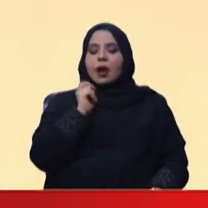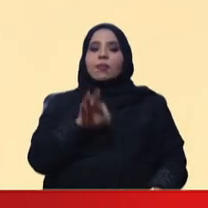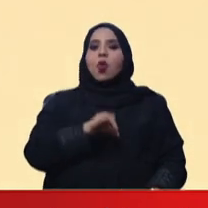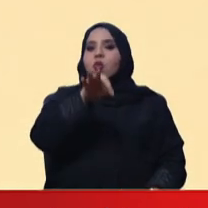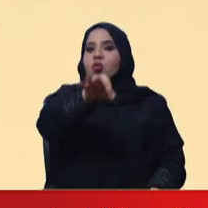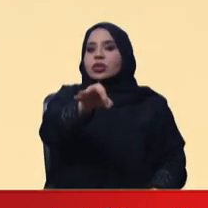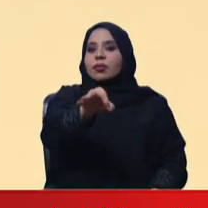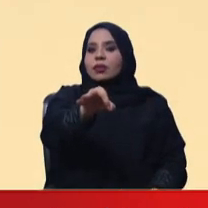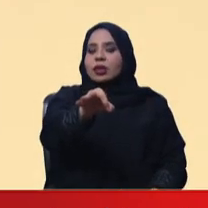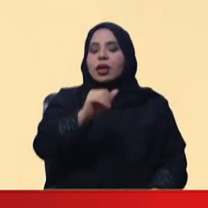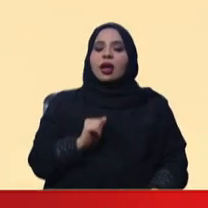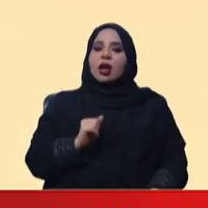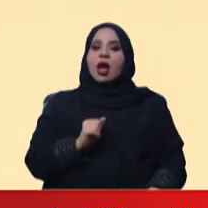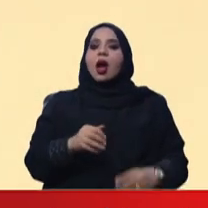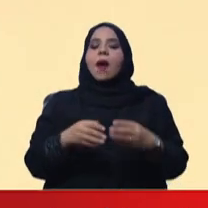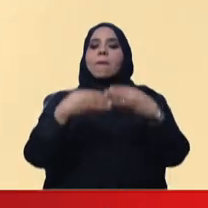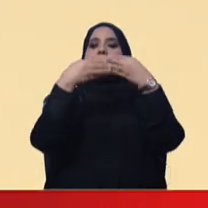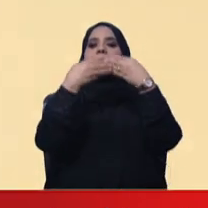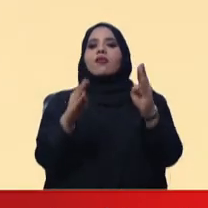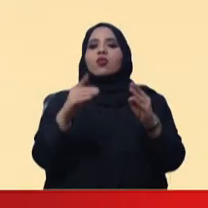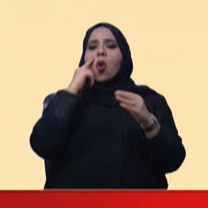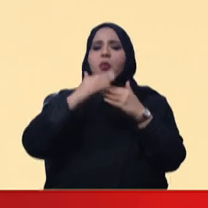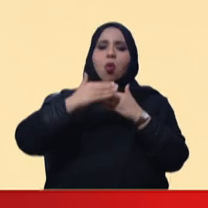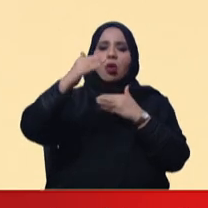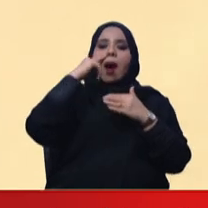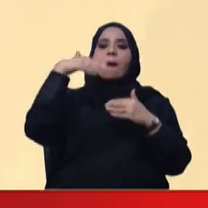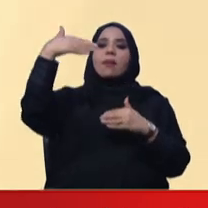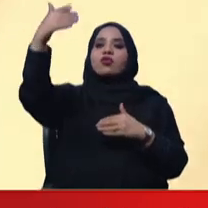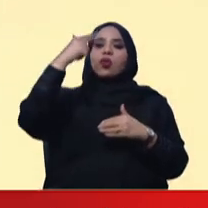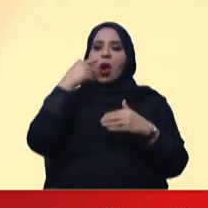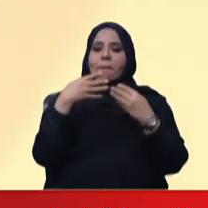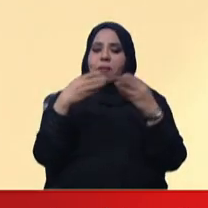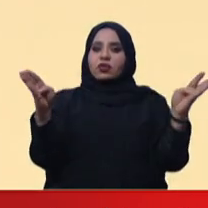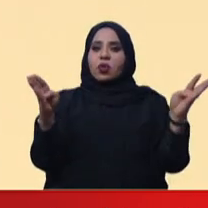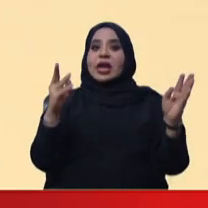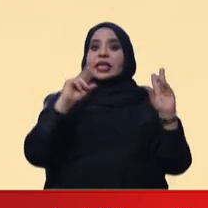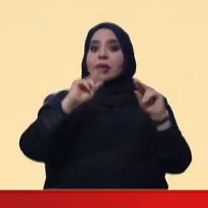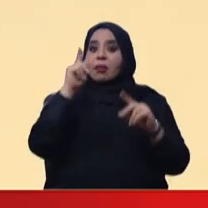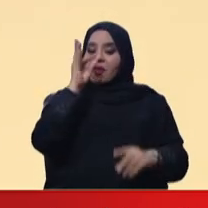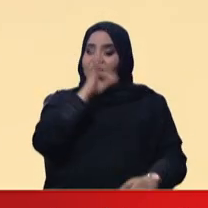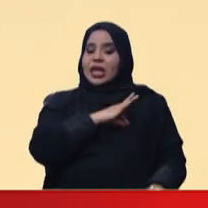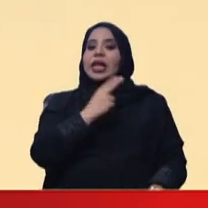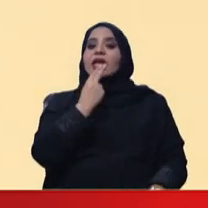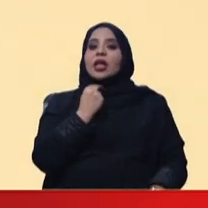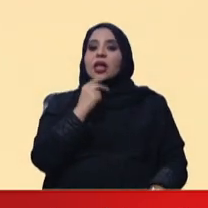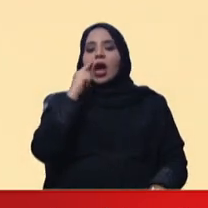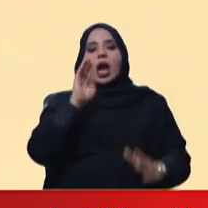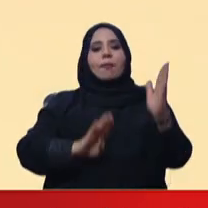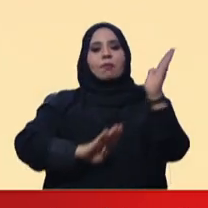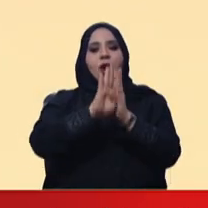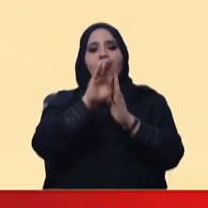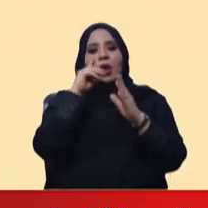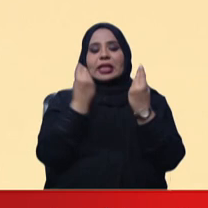آفاق أرحب وأشمل وأوسع وبما يعود بالنفع والخير والنماء على